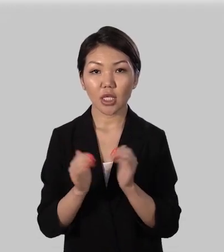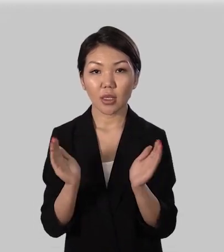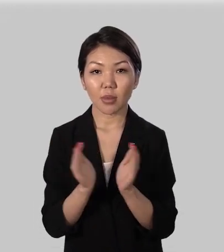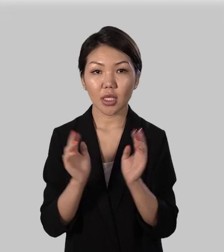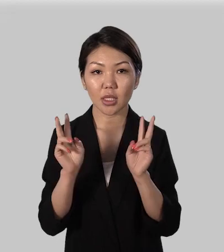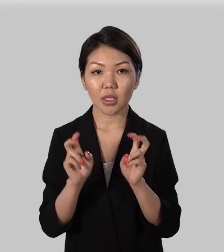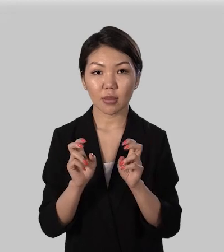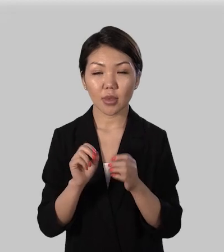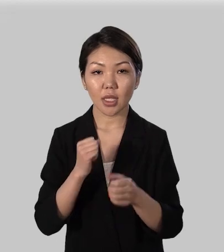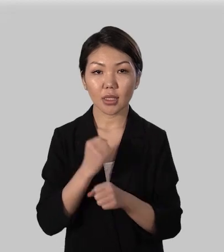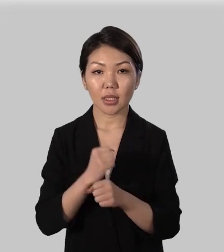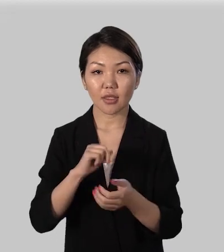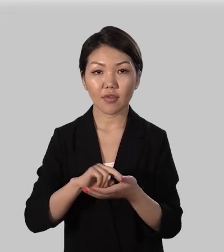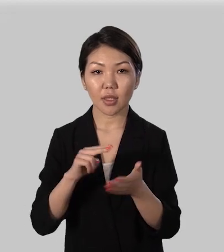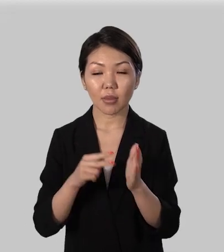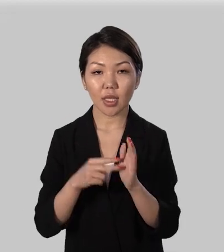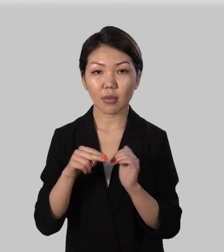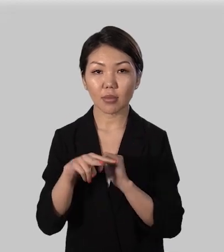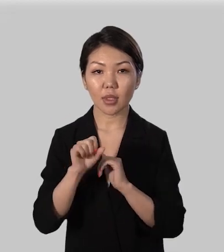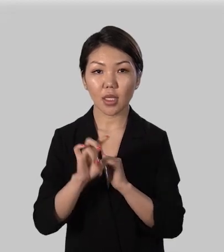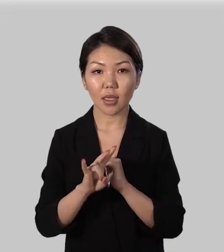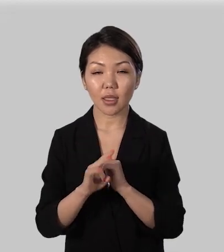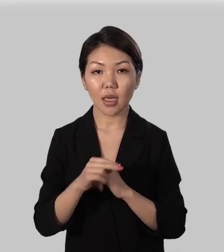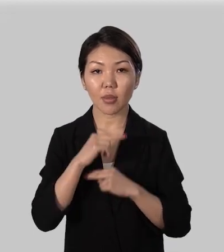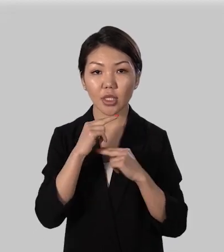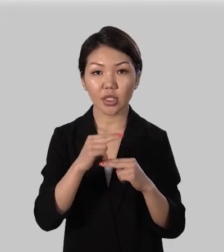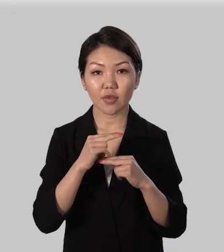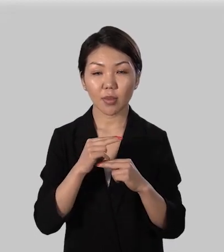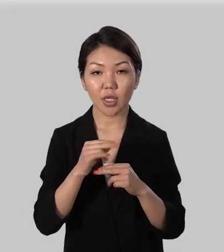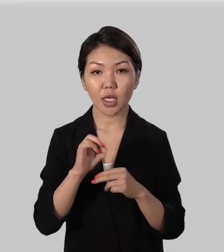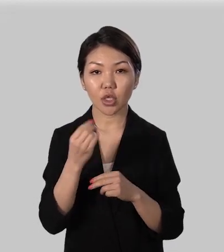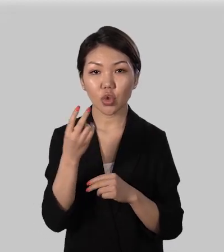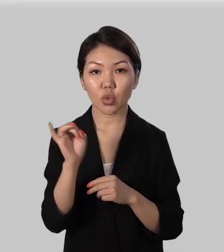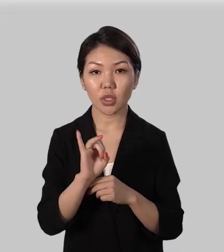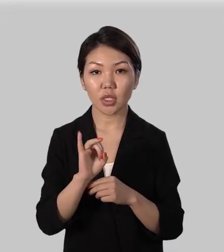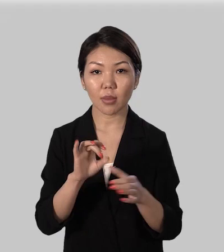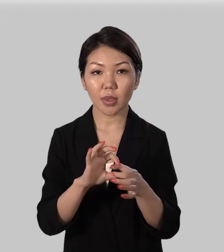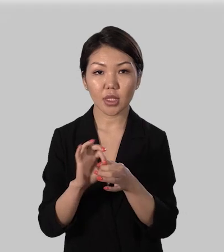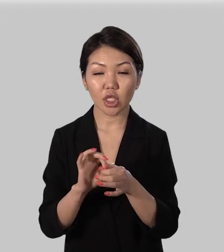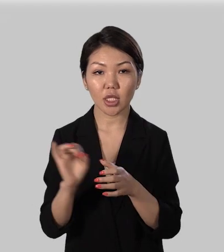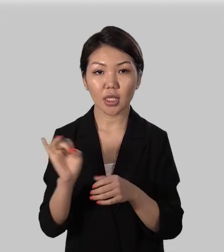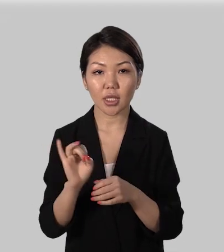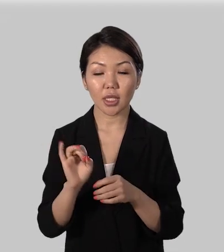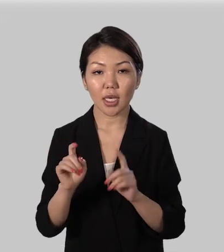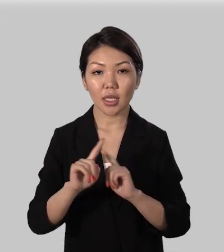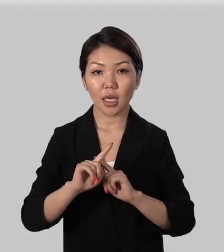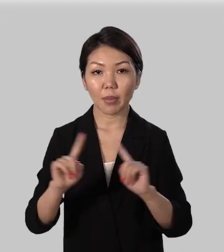обратите внимание на конструкции предложений и необычные сложные слова